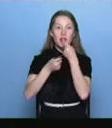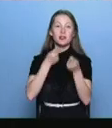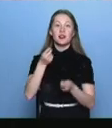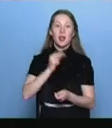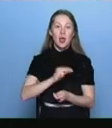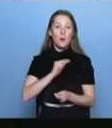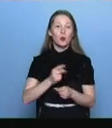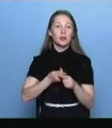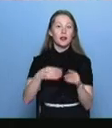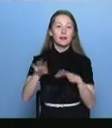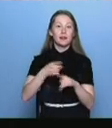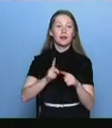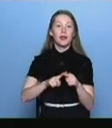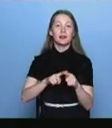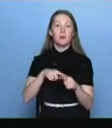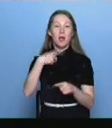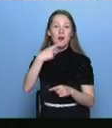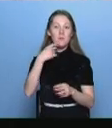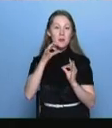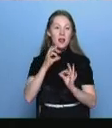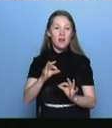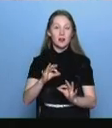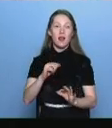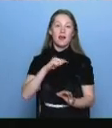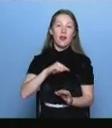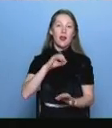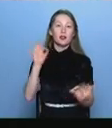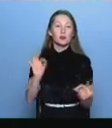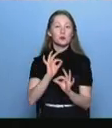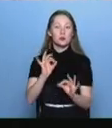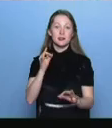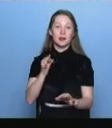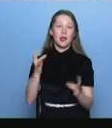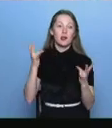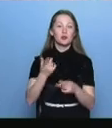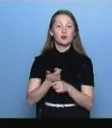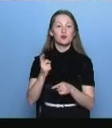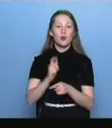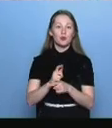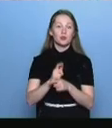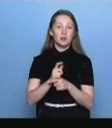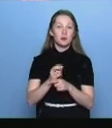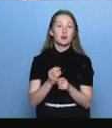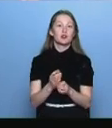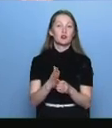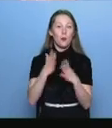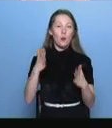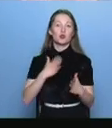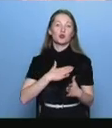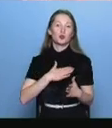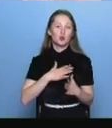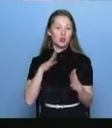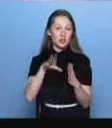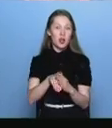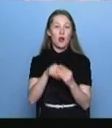характером, я думаю, что зритель тоже окунется. Просто нужно быть внимательным и чуть-чуть больше открыть душу и сердце. До Духовная